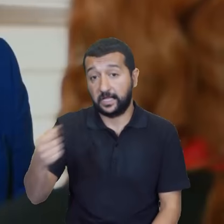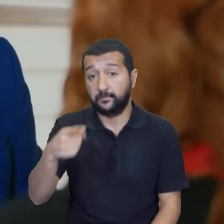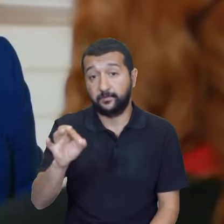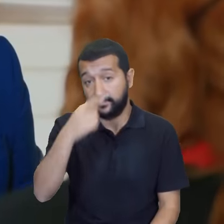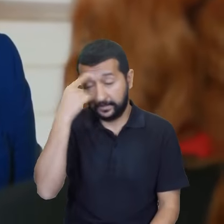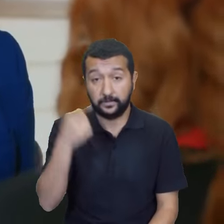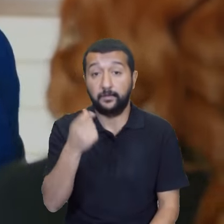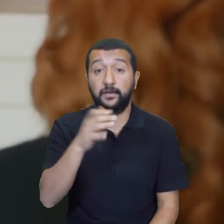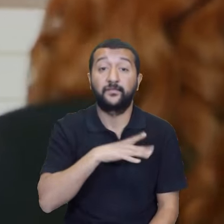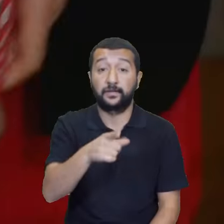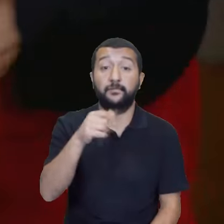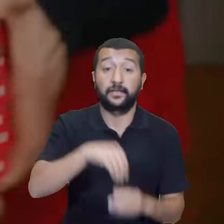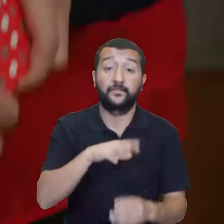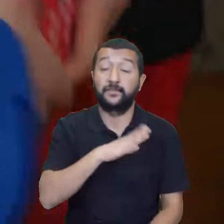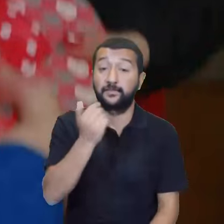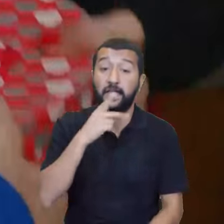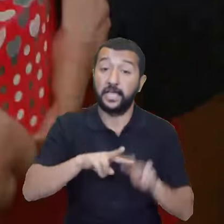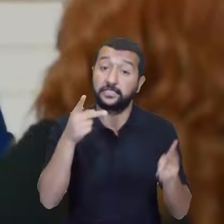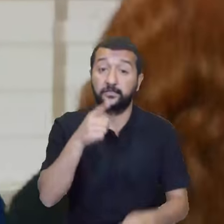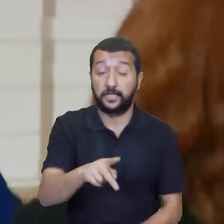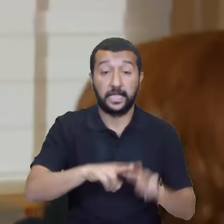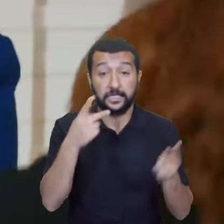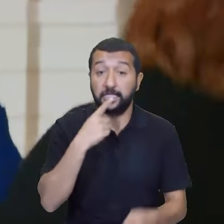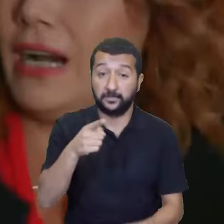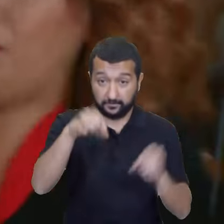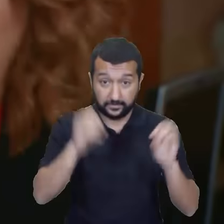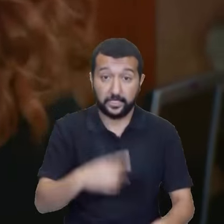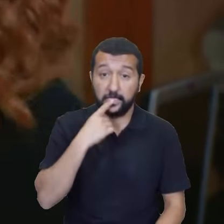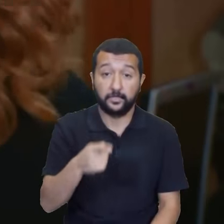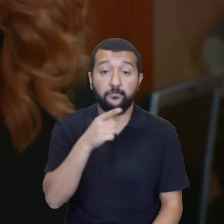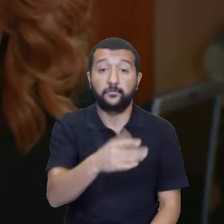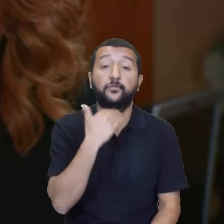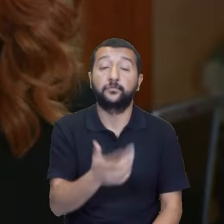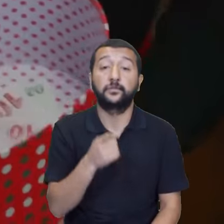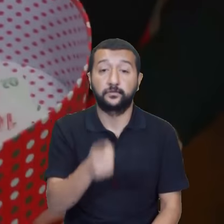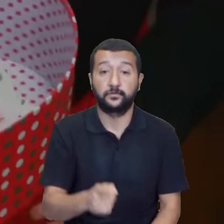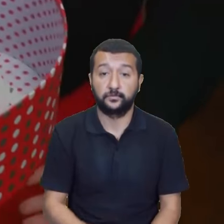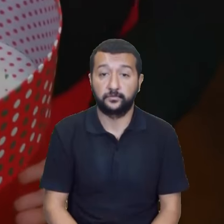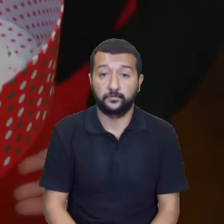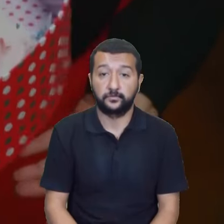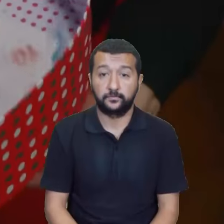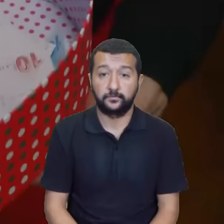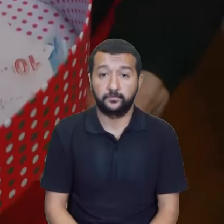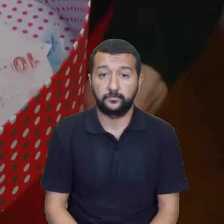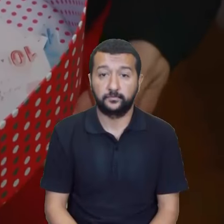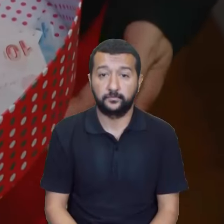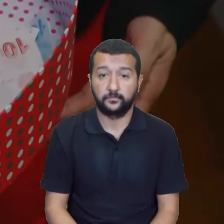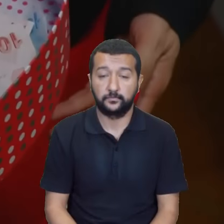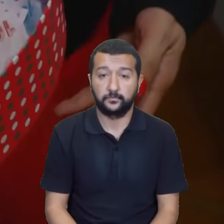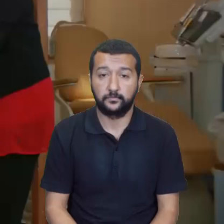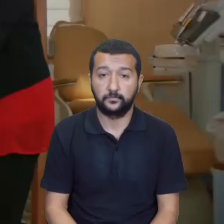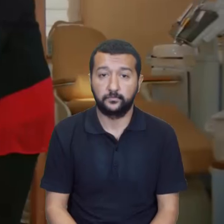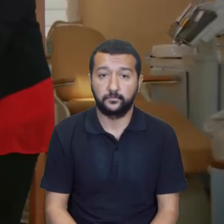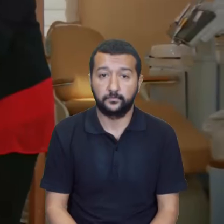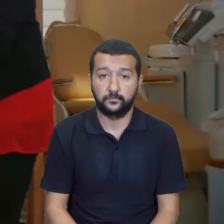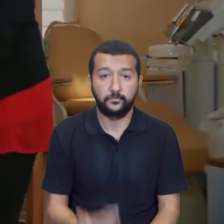alabilir belki de. Para var onun için. Ver açalım. Açalım. Bırak. Ayşe'nin elinden çekiştirip kutuyu